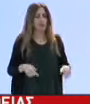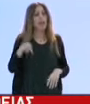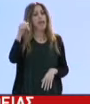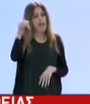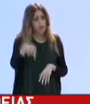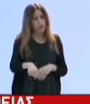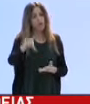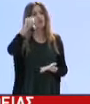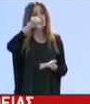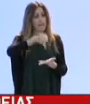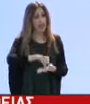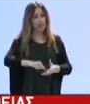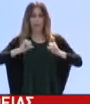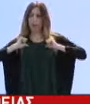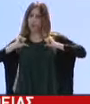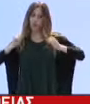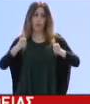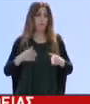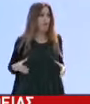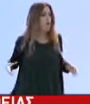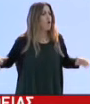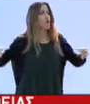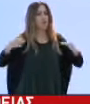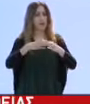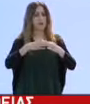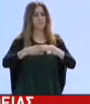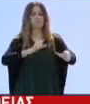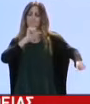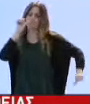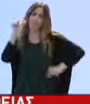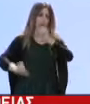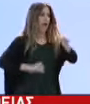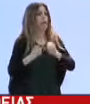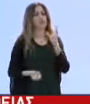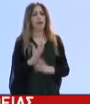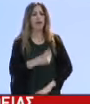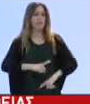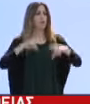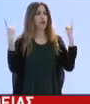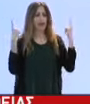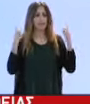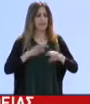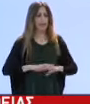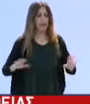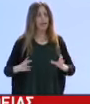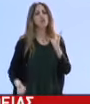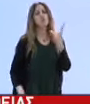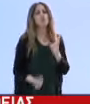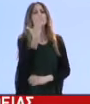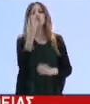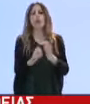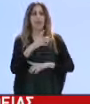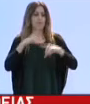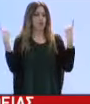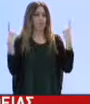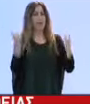Αθήνα τολμάμε όλοι μαζί και αλλάζουμε τη Νέα Δημοκρατία. Την ανανεώνουμε, τη